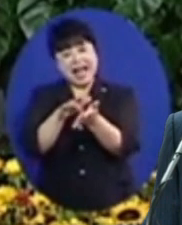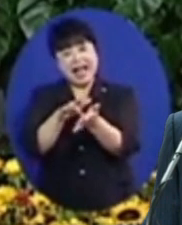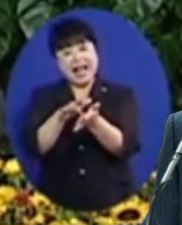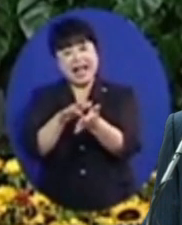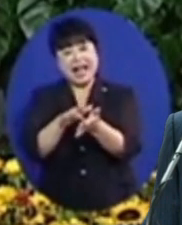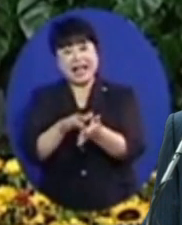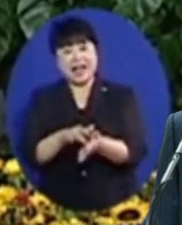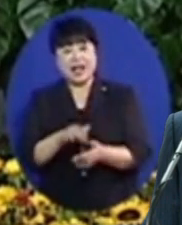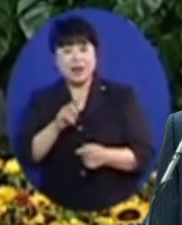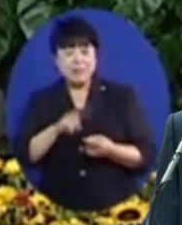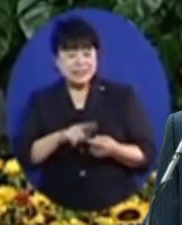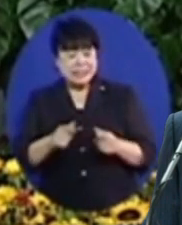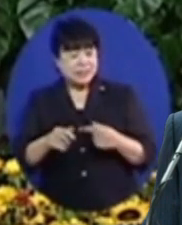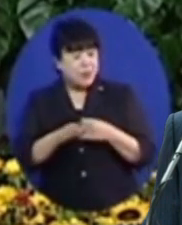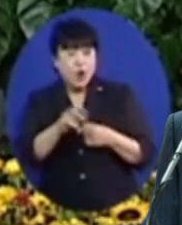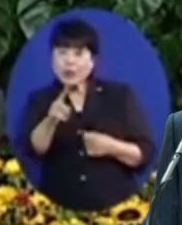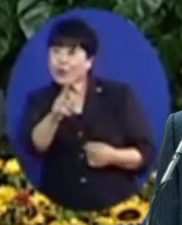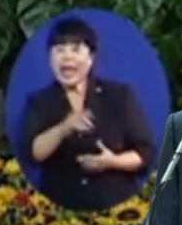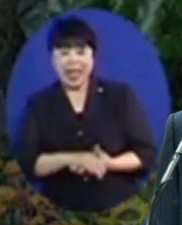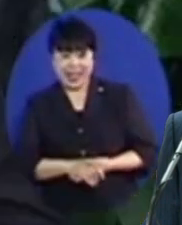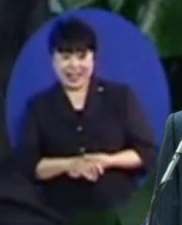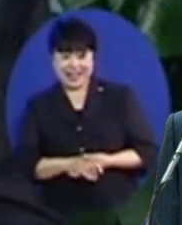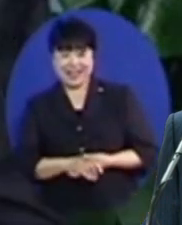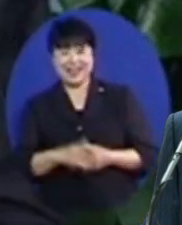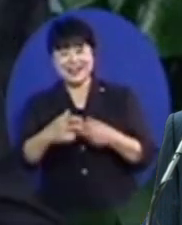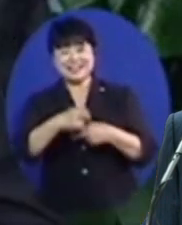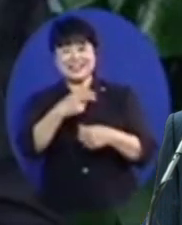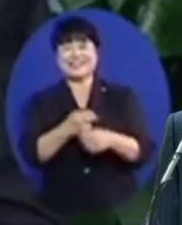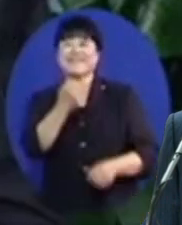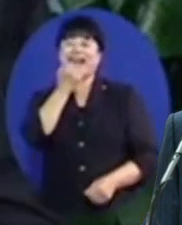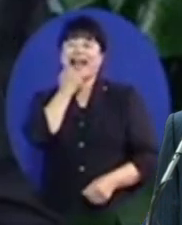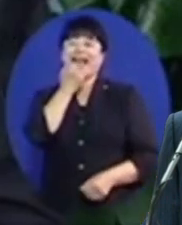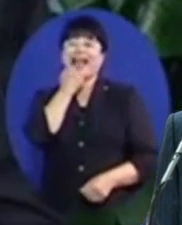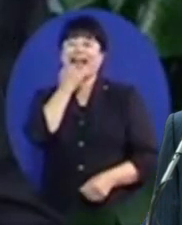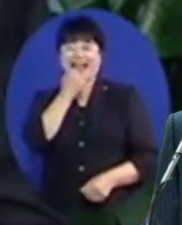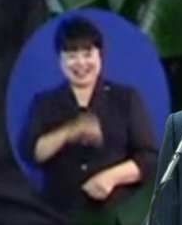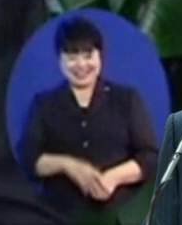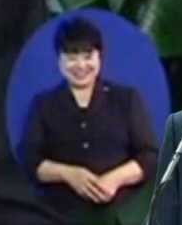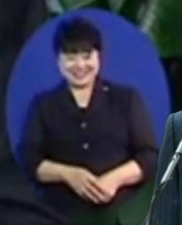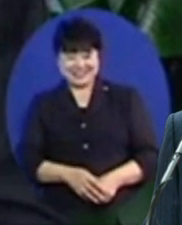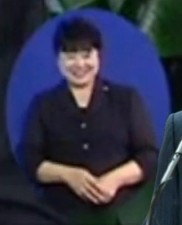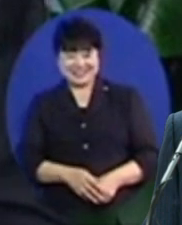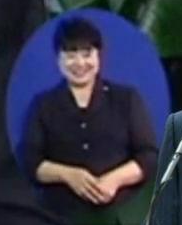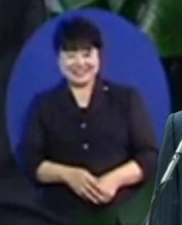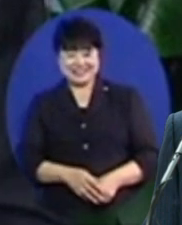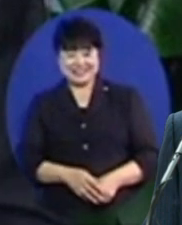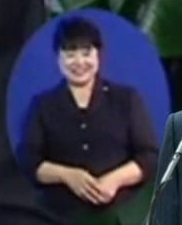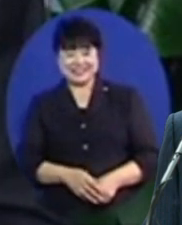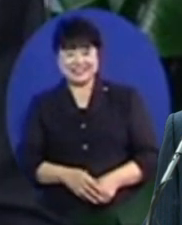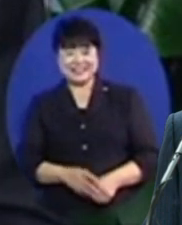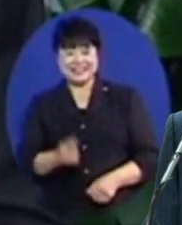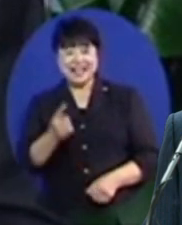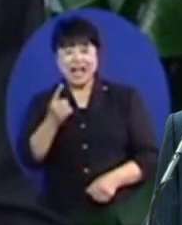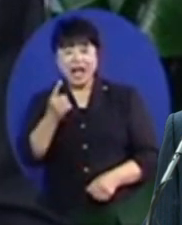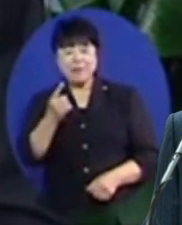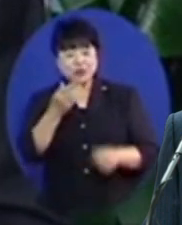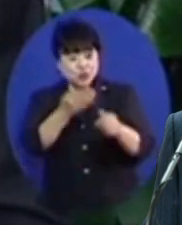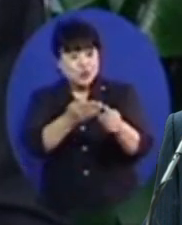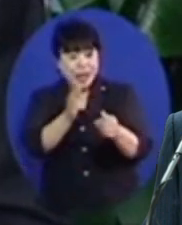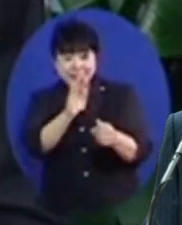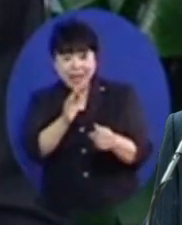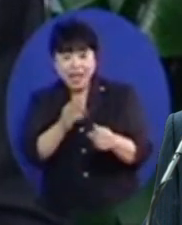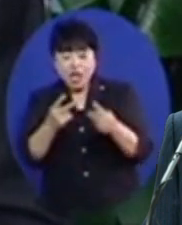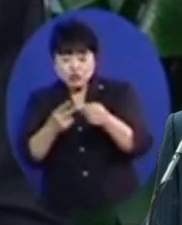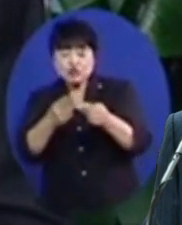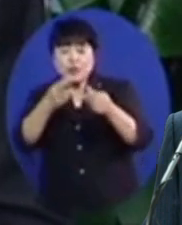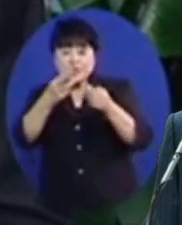듣지 않으면 어떻게 하지요? 그러니까 의사가 웃으면서 한 봉지로 처방해서 안 나오면 두 봉지,